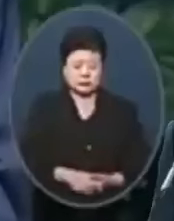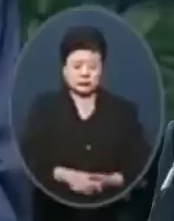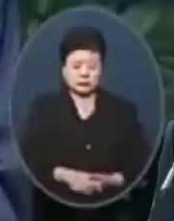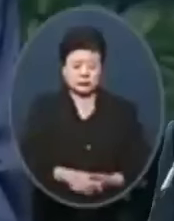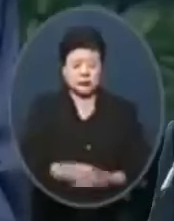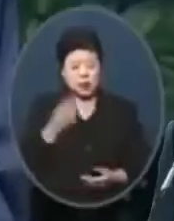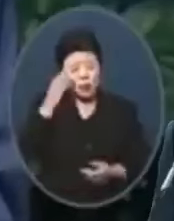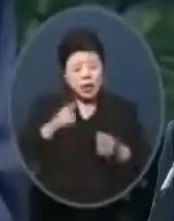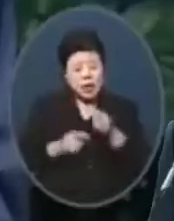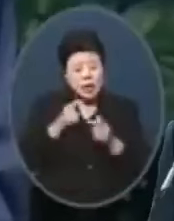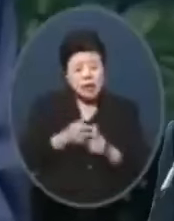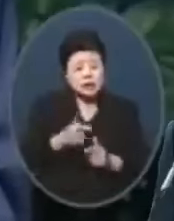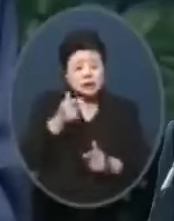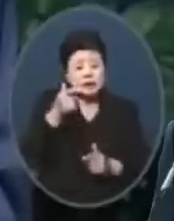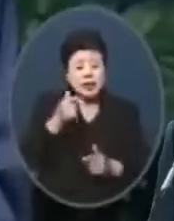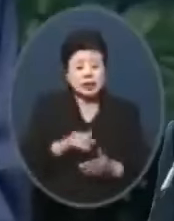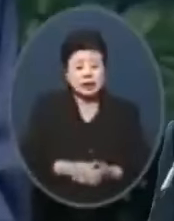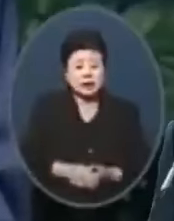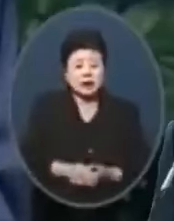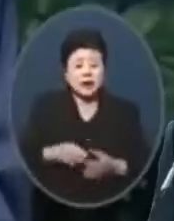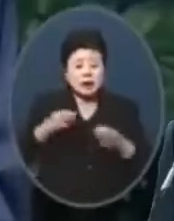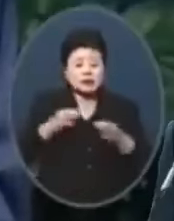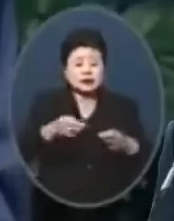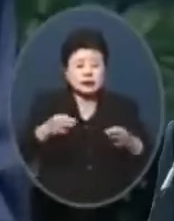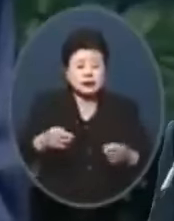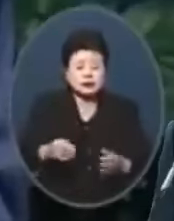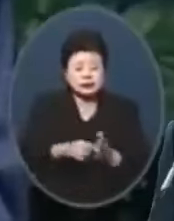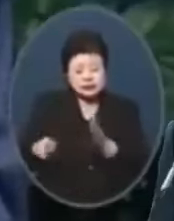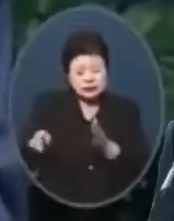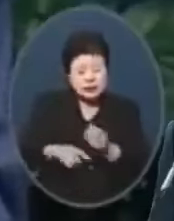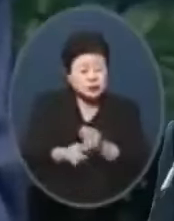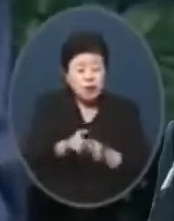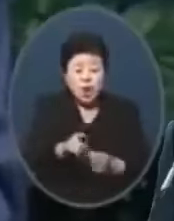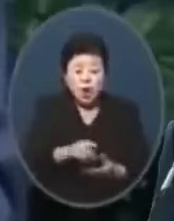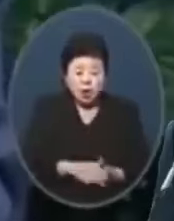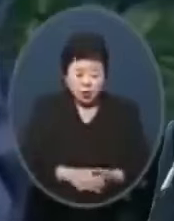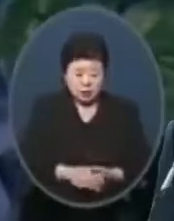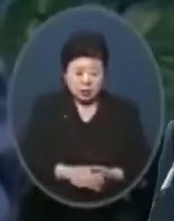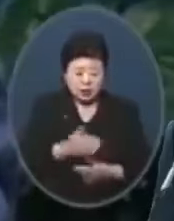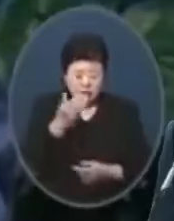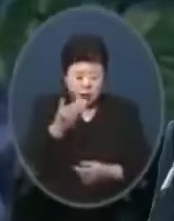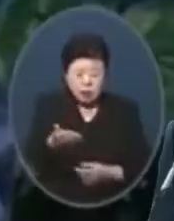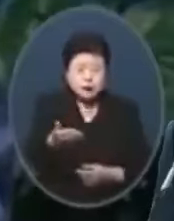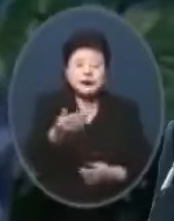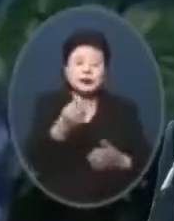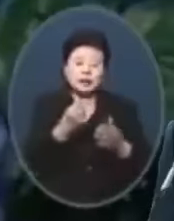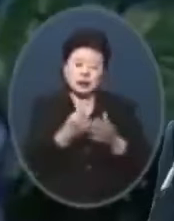있어요. 왜 예수님의 부르셔도 듣지 않았습니까? 여러분 때문에